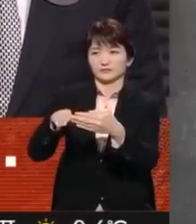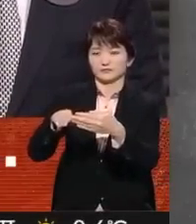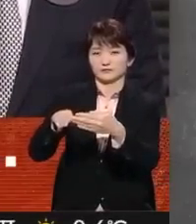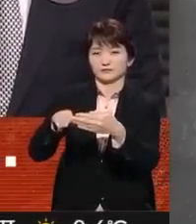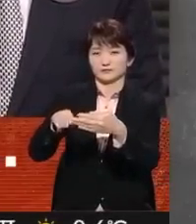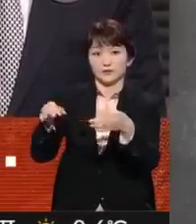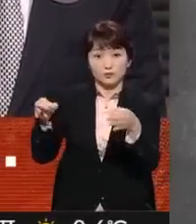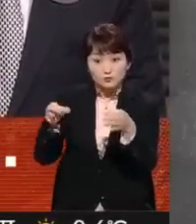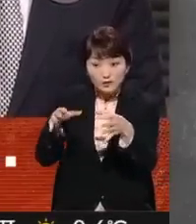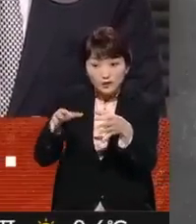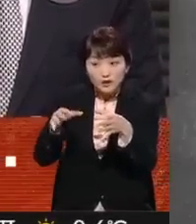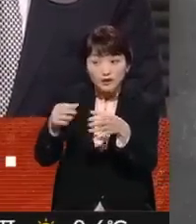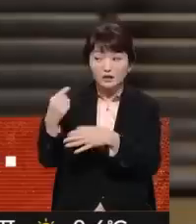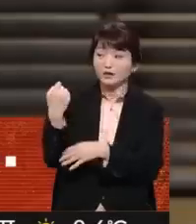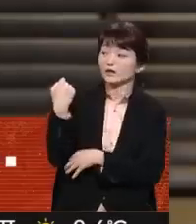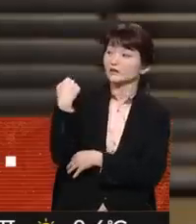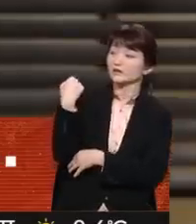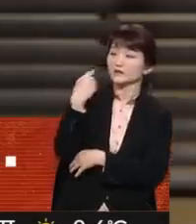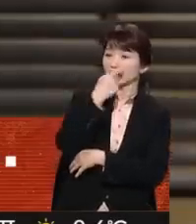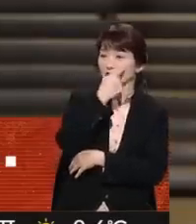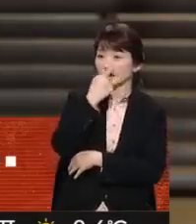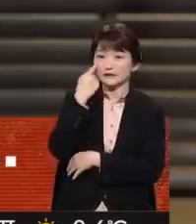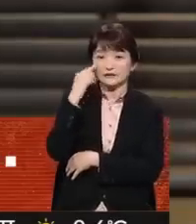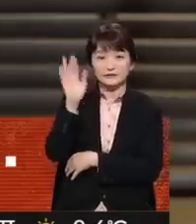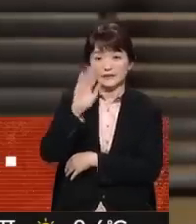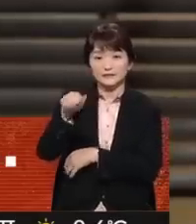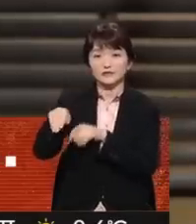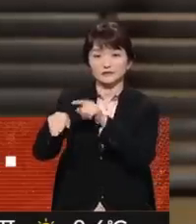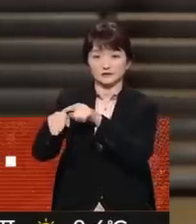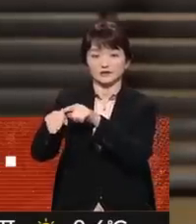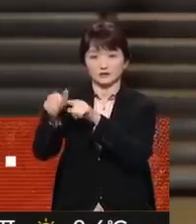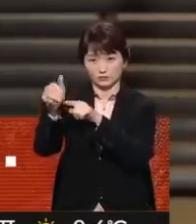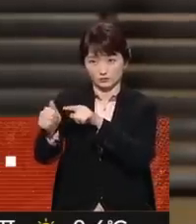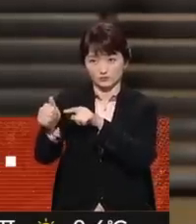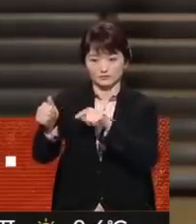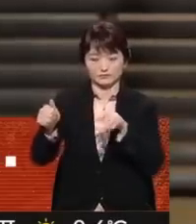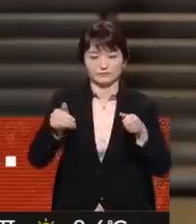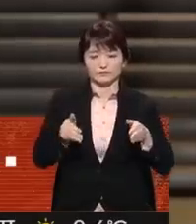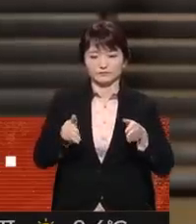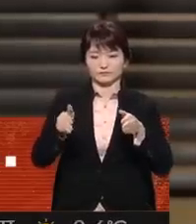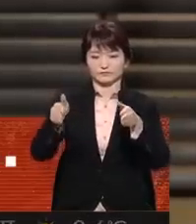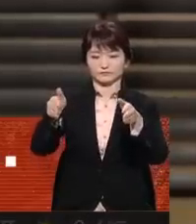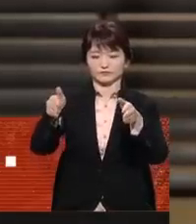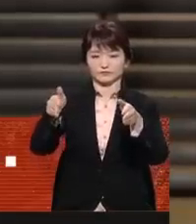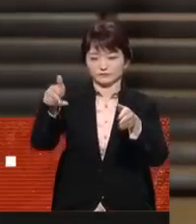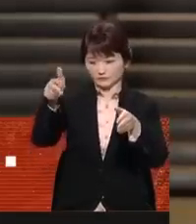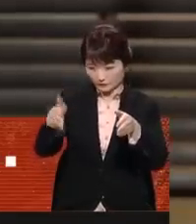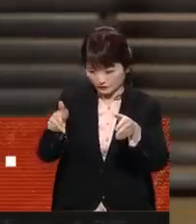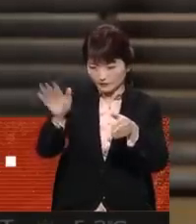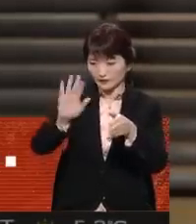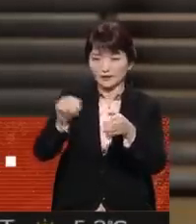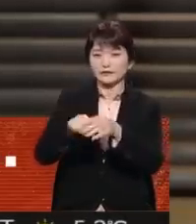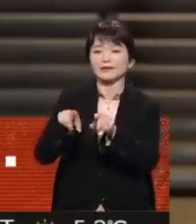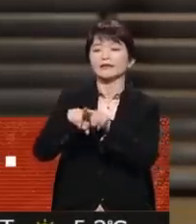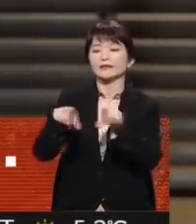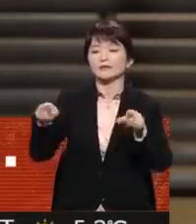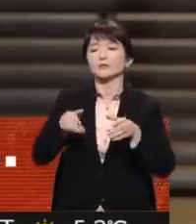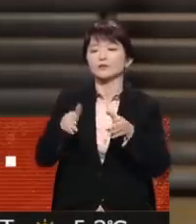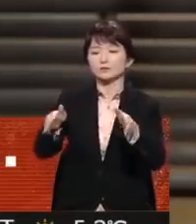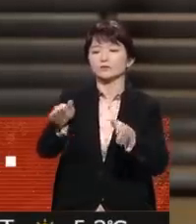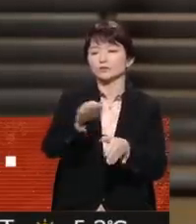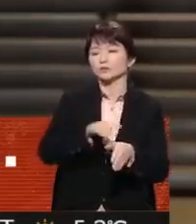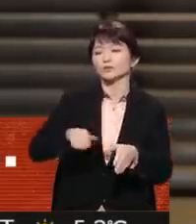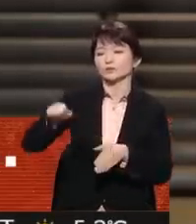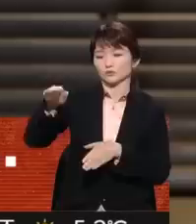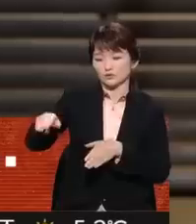남짓이고 뒤를 전혀 확인하지 않은 저 차량 그 다음에 주차선에도 아닌 일반 그 도로에 지금 정차를